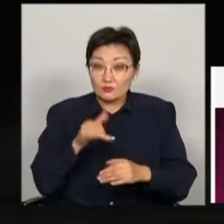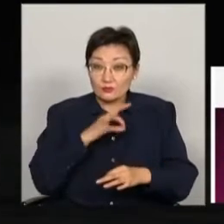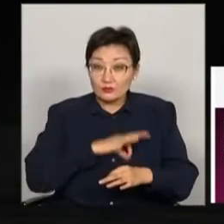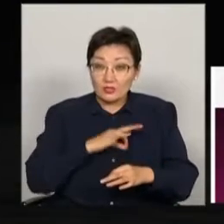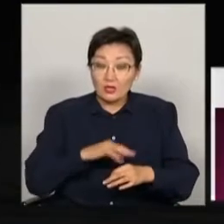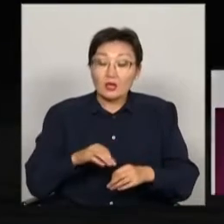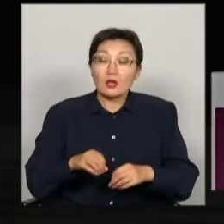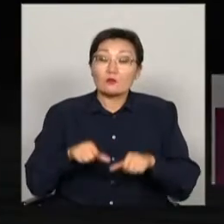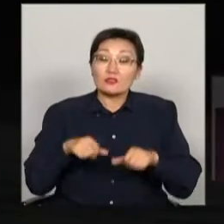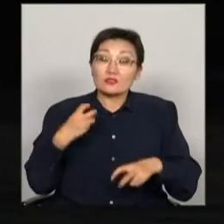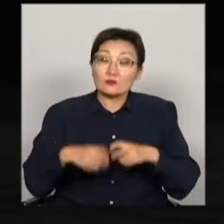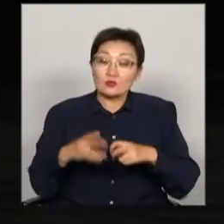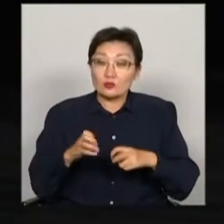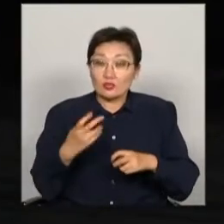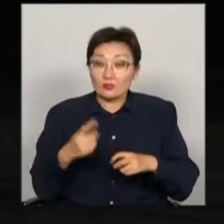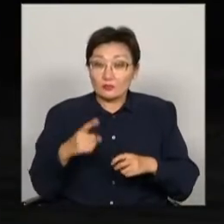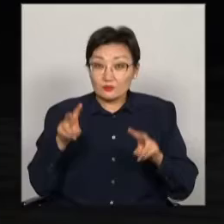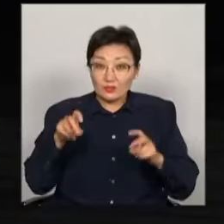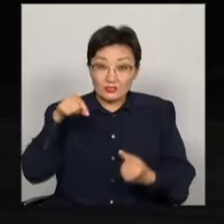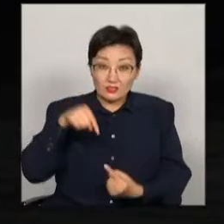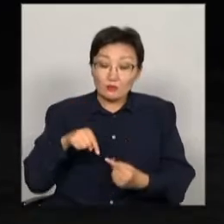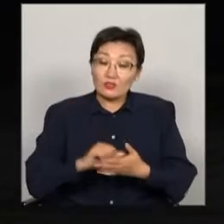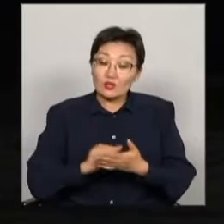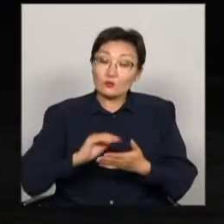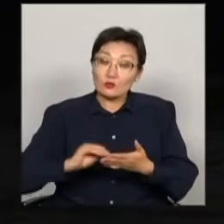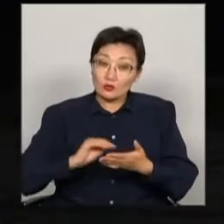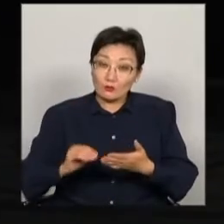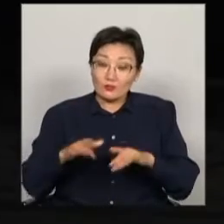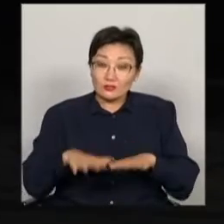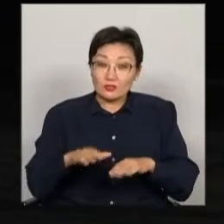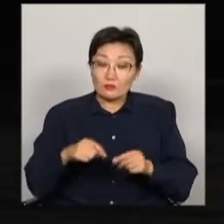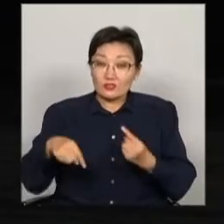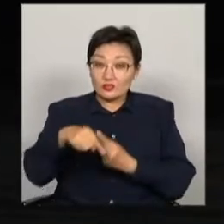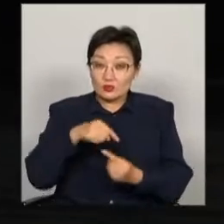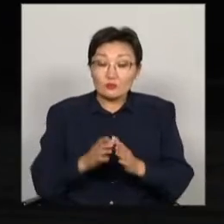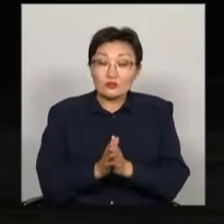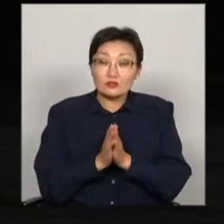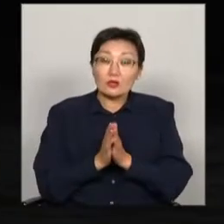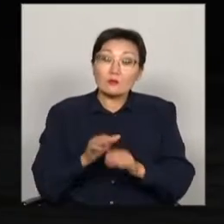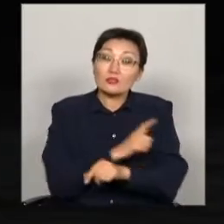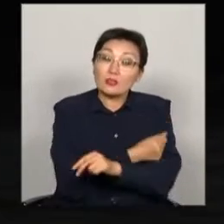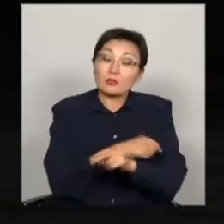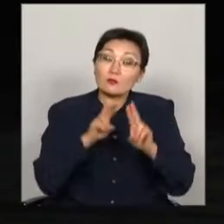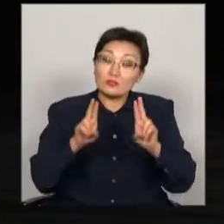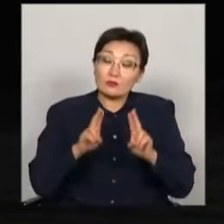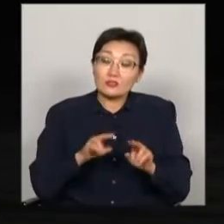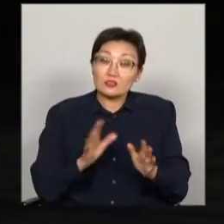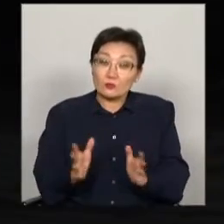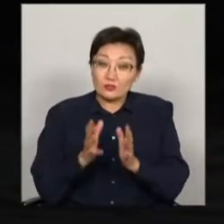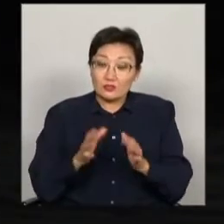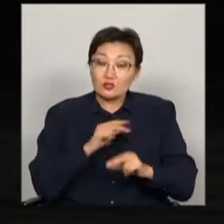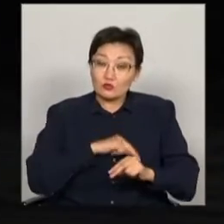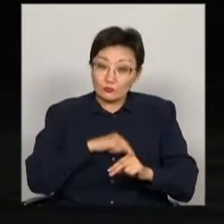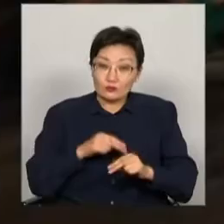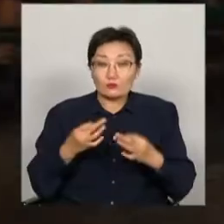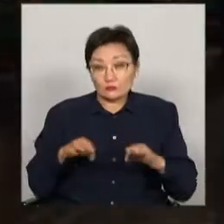құқық бұзушылықтың 441-ші бабына сәйкес хаттама толтырылады. Жергілікті кәсіпкерлерден сұрайтынымыз санитарлық талаптарды сақтап жұмыс